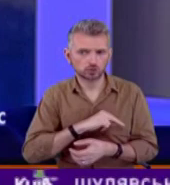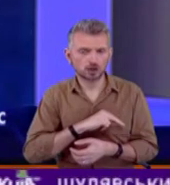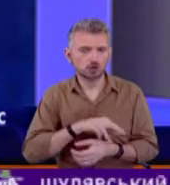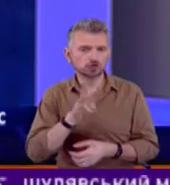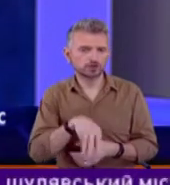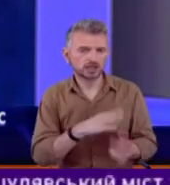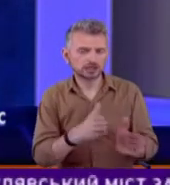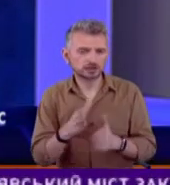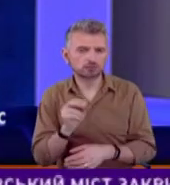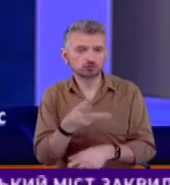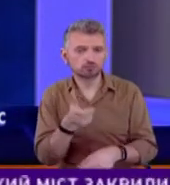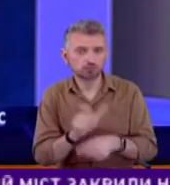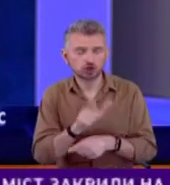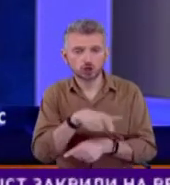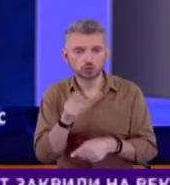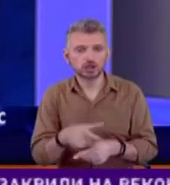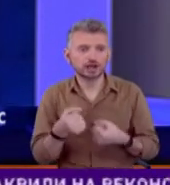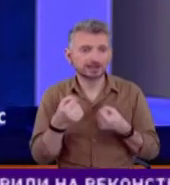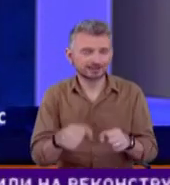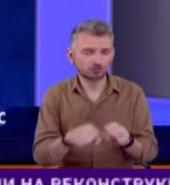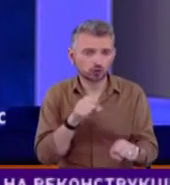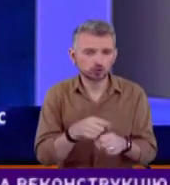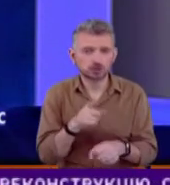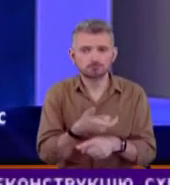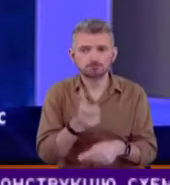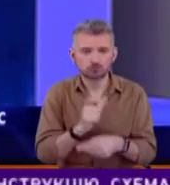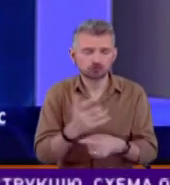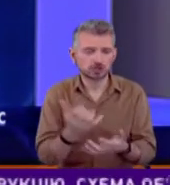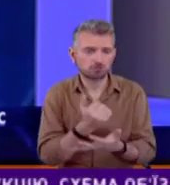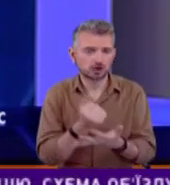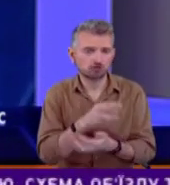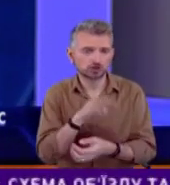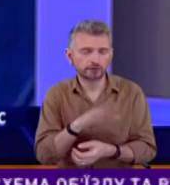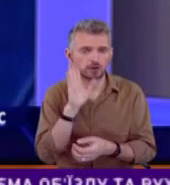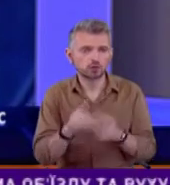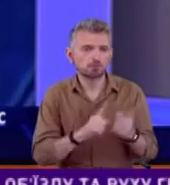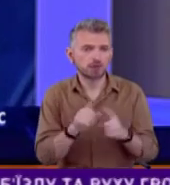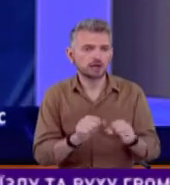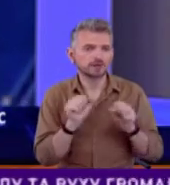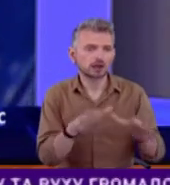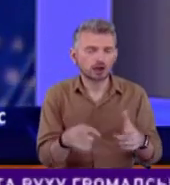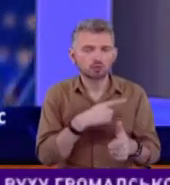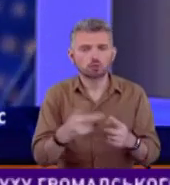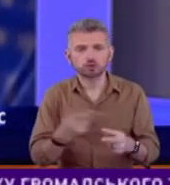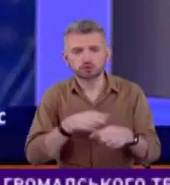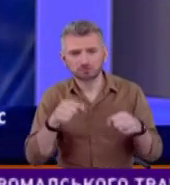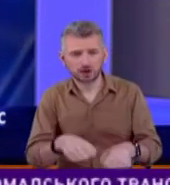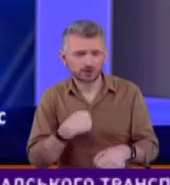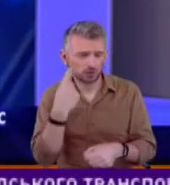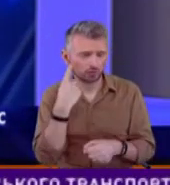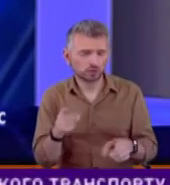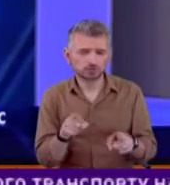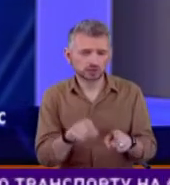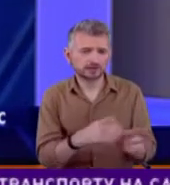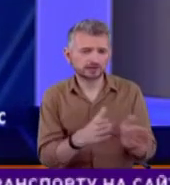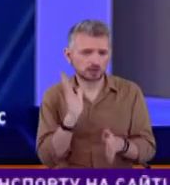штрафна система. Чим більше людей їздить і порушує, тим більше він набирає штрафів, потім іде перездає або позбавляється. То я думаю, що ця система